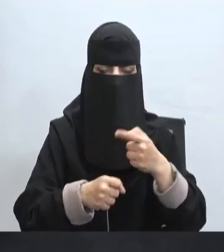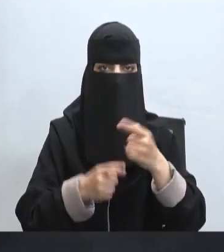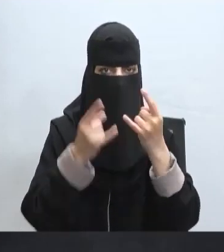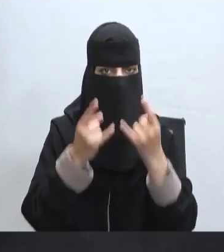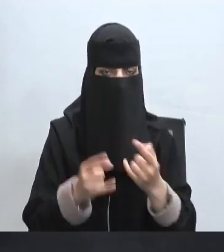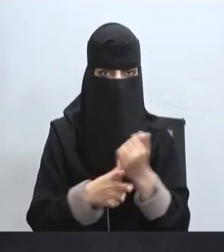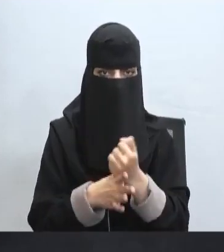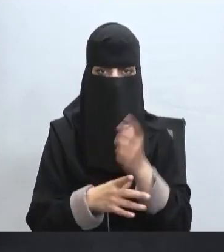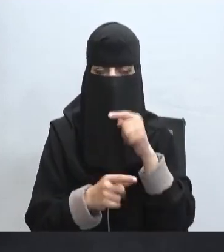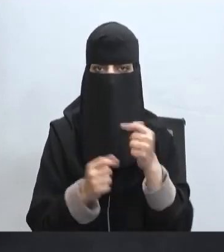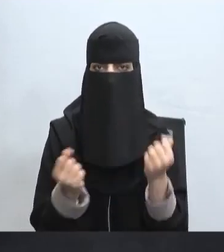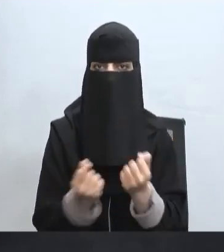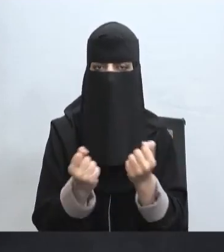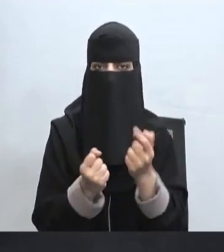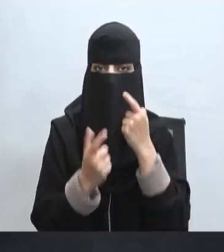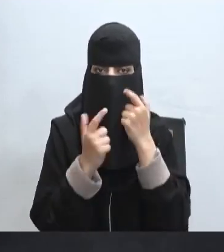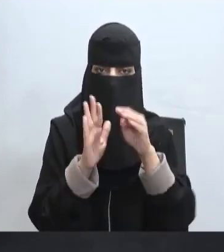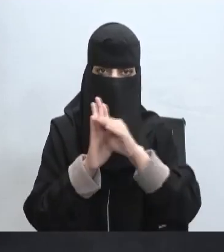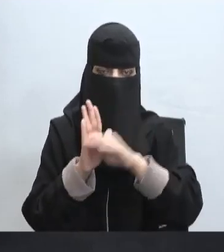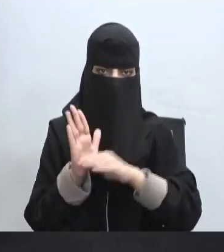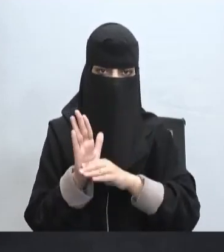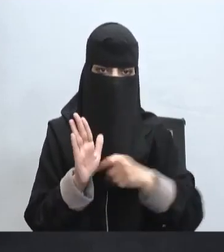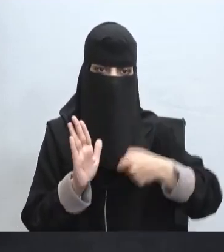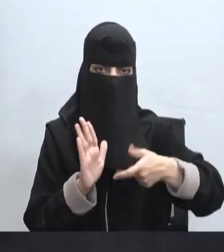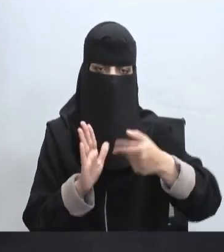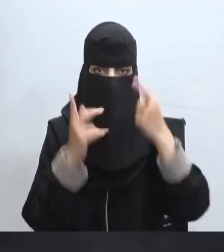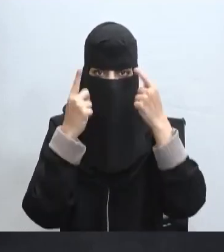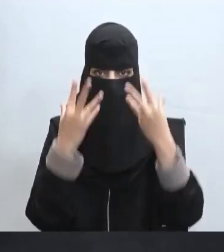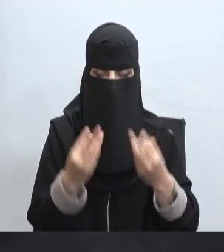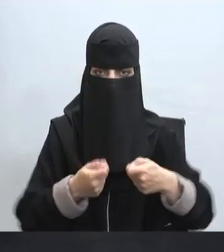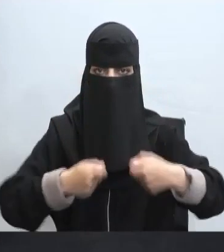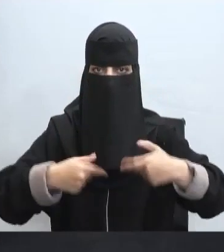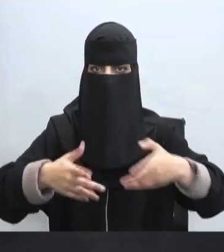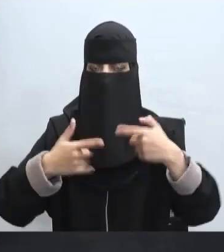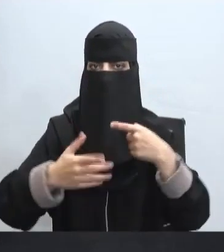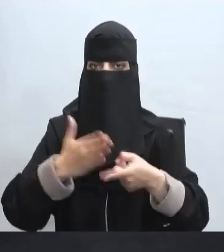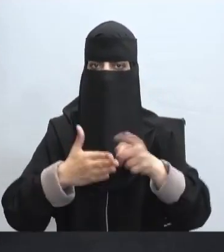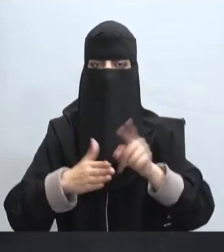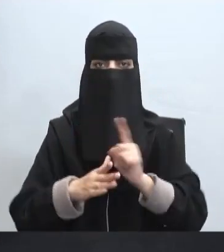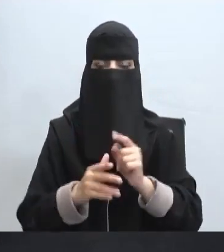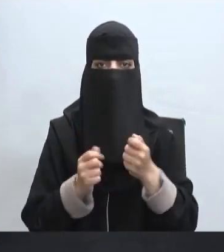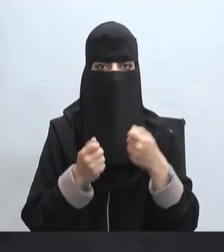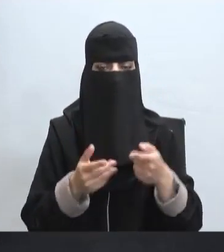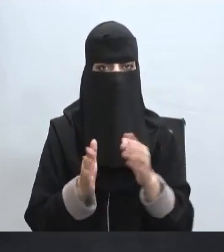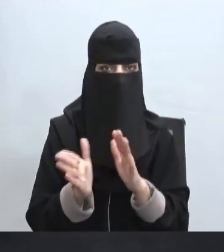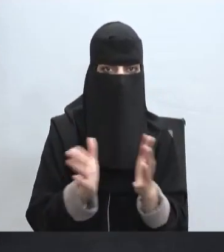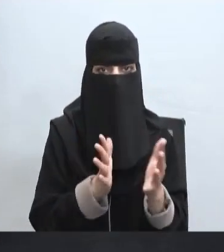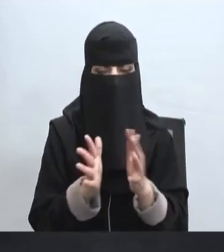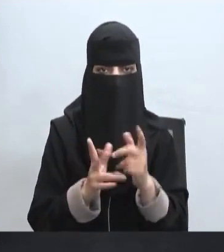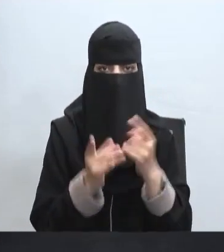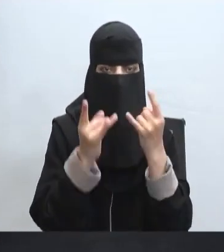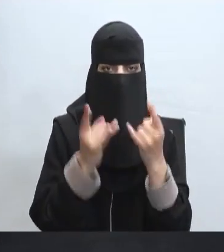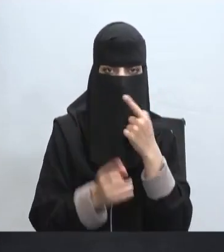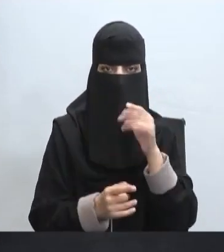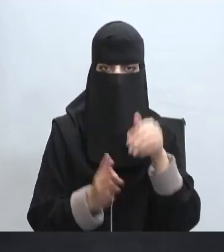صحيحه مهم جدا ان تتبع السلوك الشرائي العقلاني وتنفق المال بطريقه صحيحه وسليمه حتى